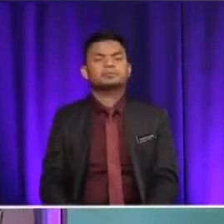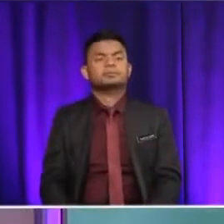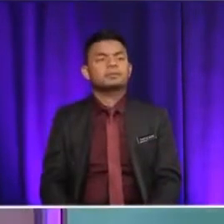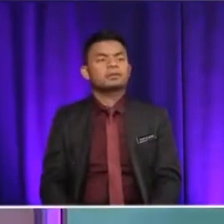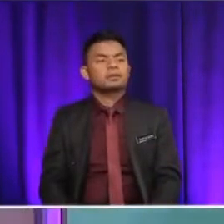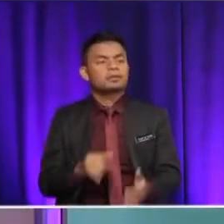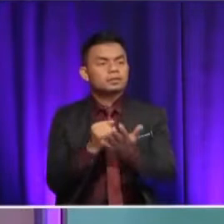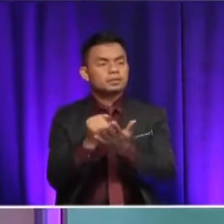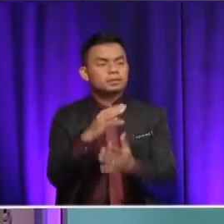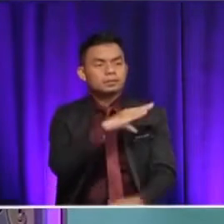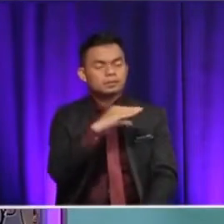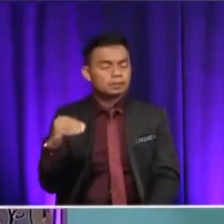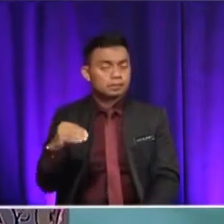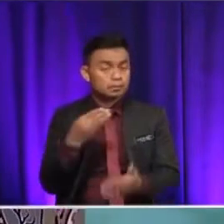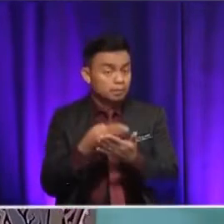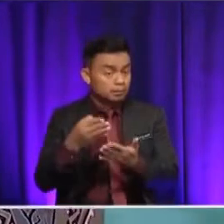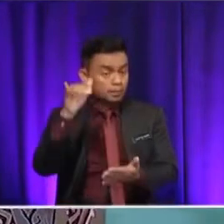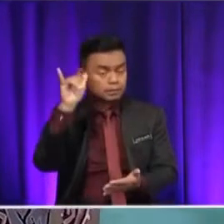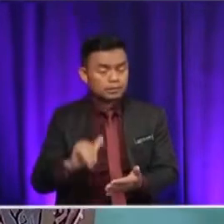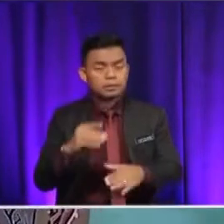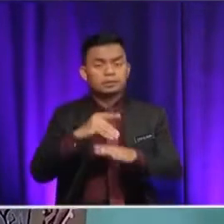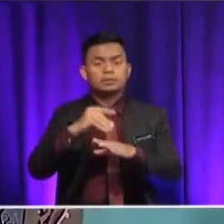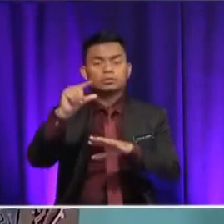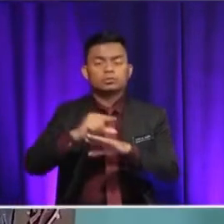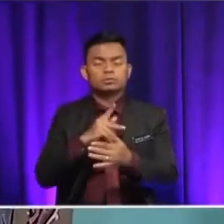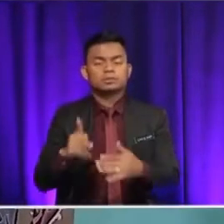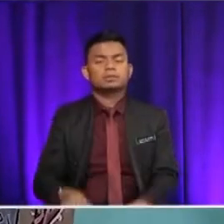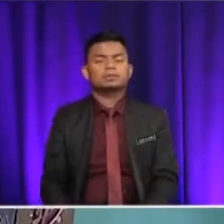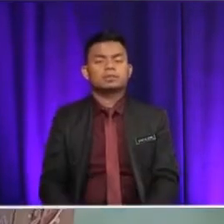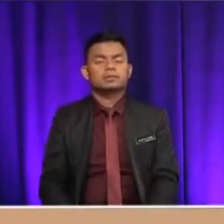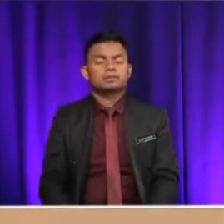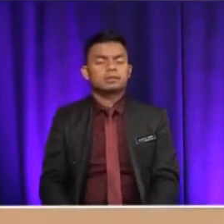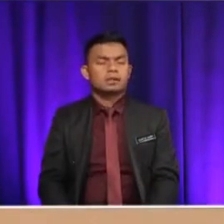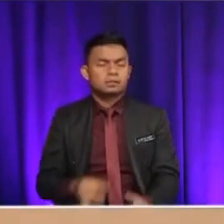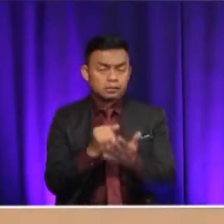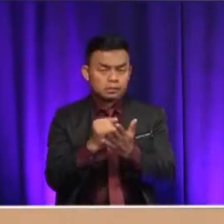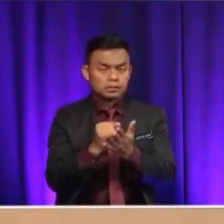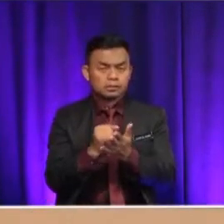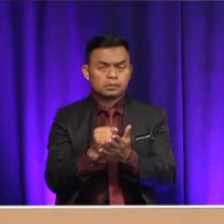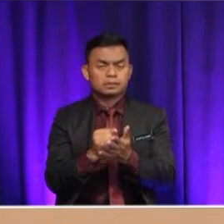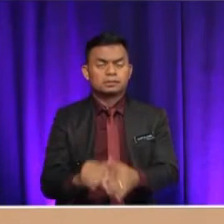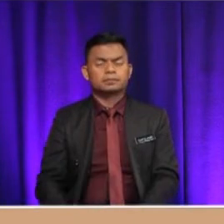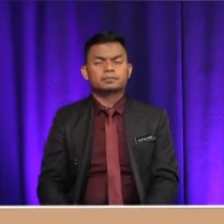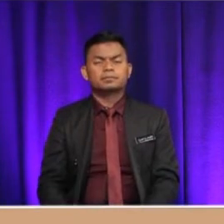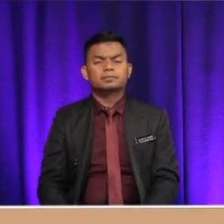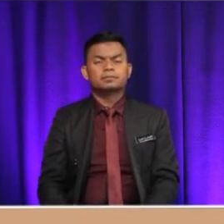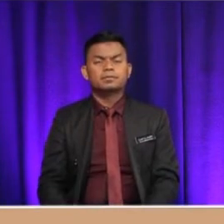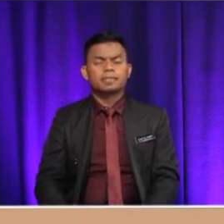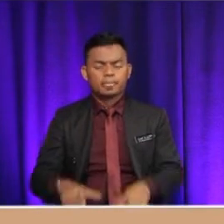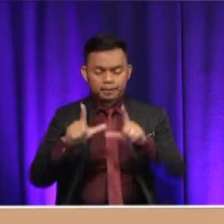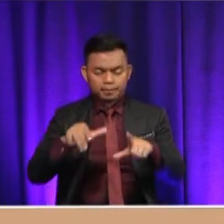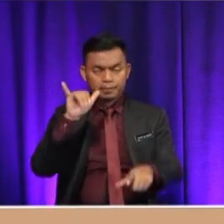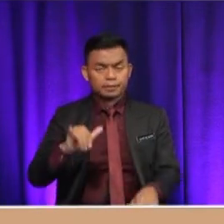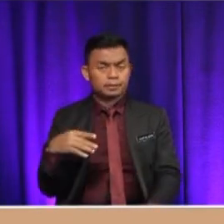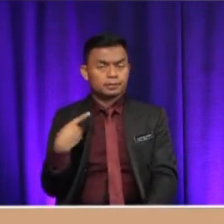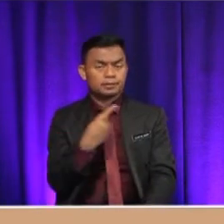jenis dan bahan kelekapan yang digunakan, jenis lekapan yang digunakan, kedudukan injap dan